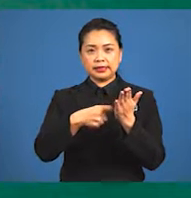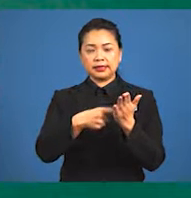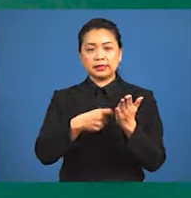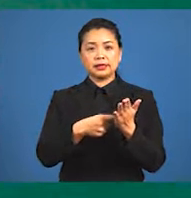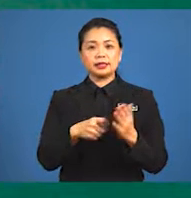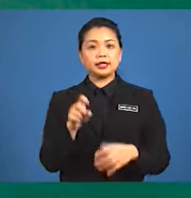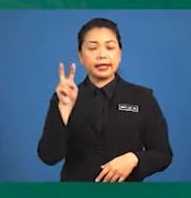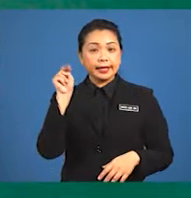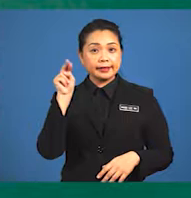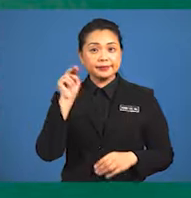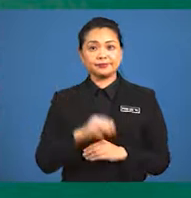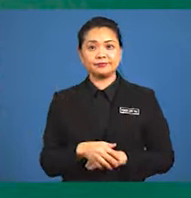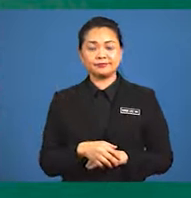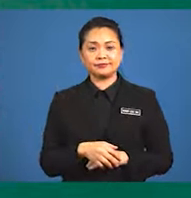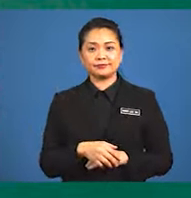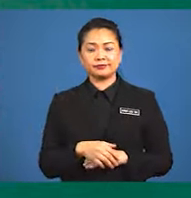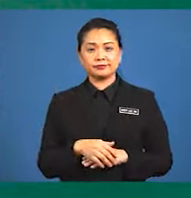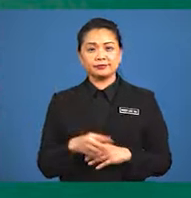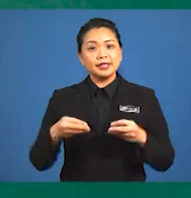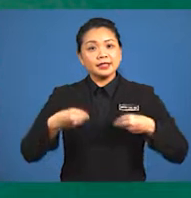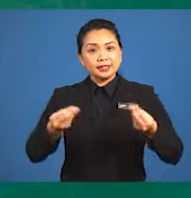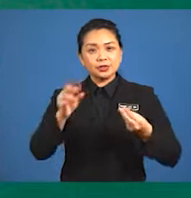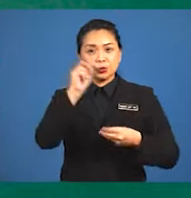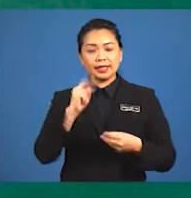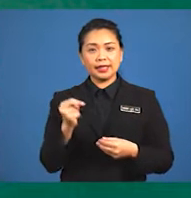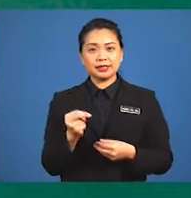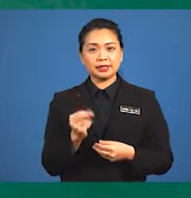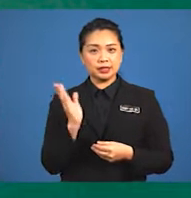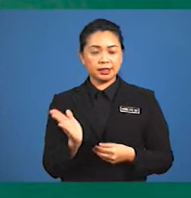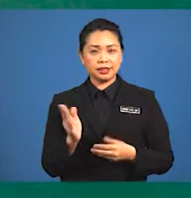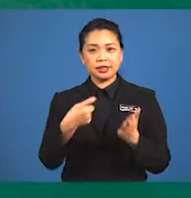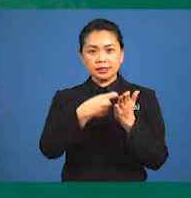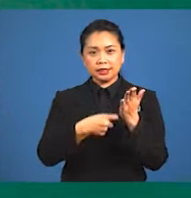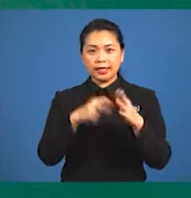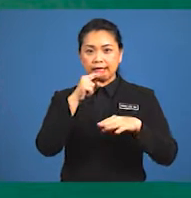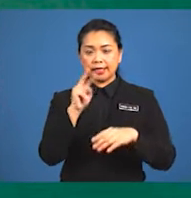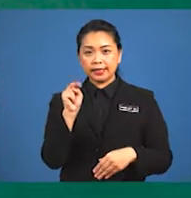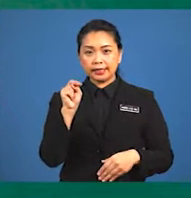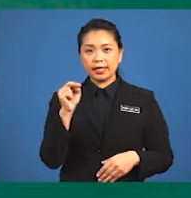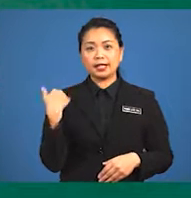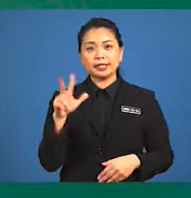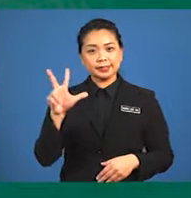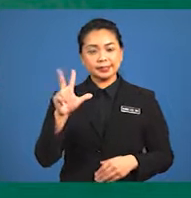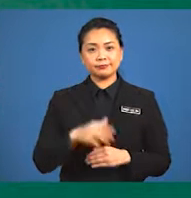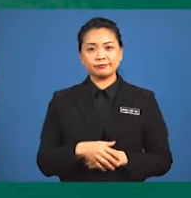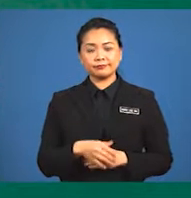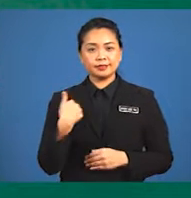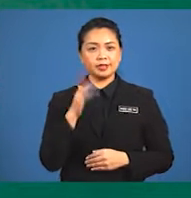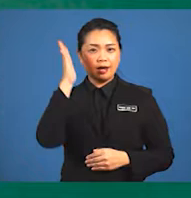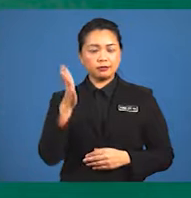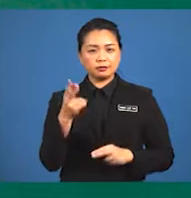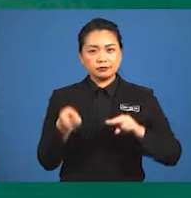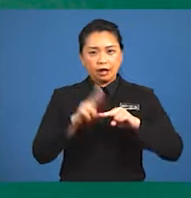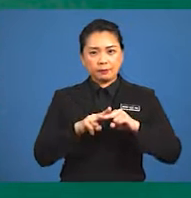x iaitu n. Bagi soalan ini, nilai n kita ialah 3. Kita